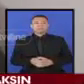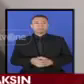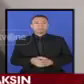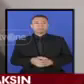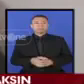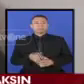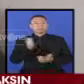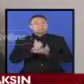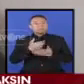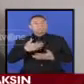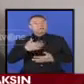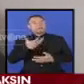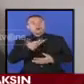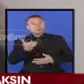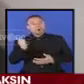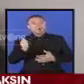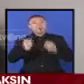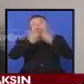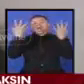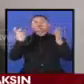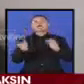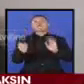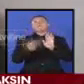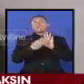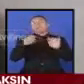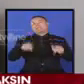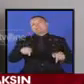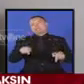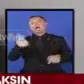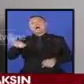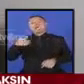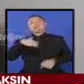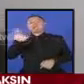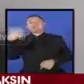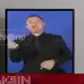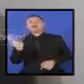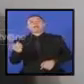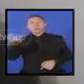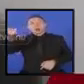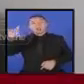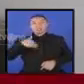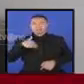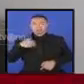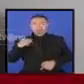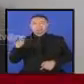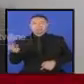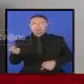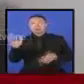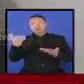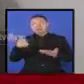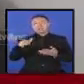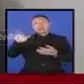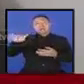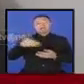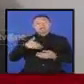Sebenarnya yang kita butuhkan adalah kejelasan atas masalah ini sebenarnya. Karena mungkin adik saya, Vika, yang nomor